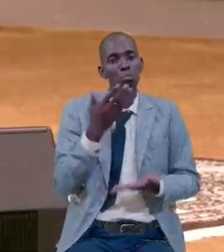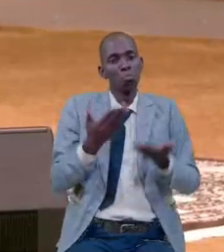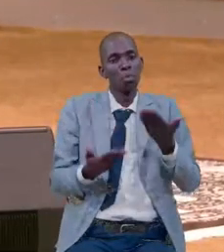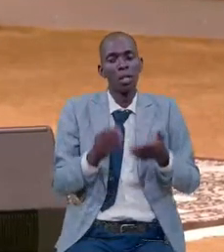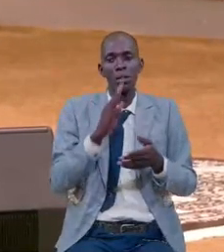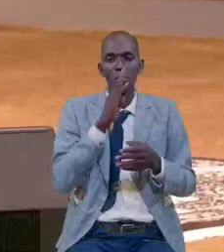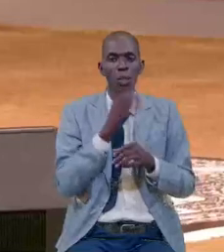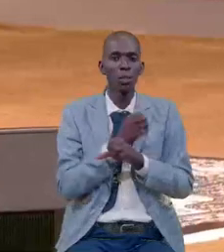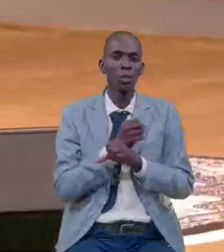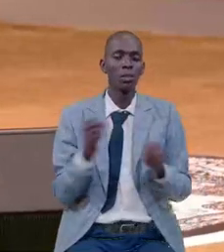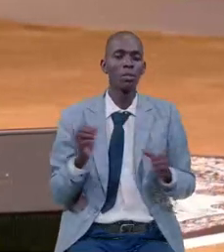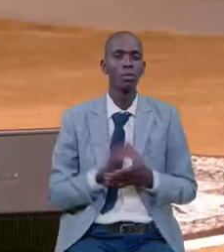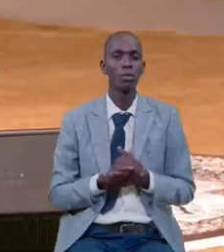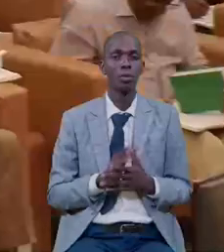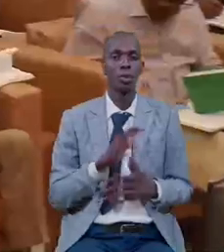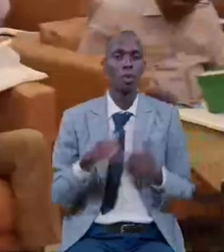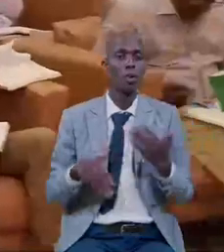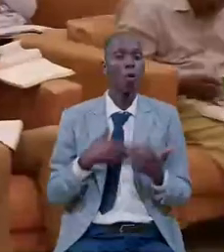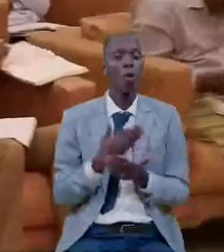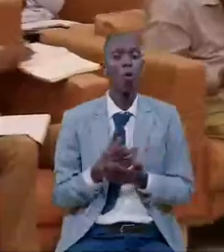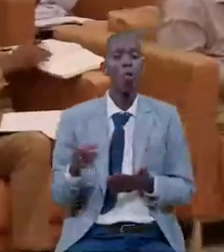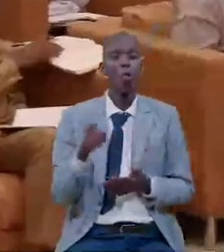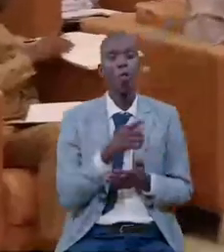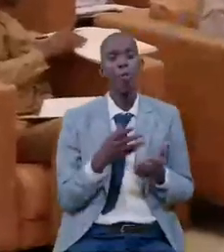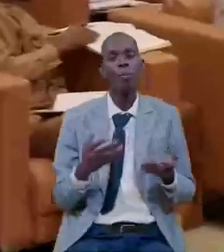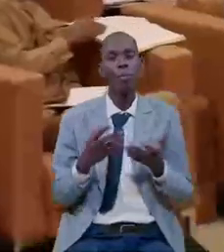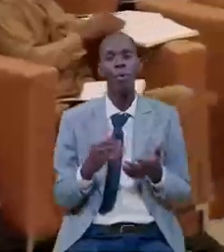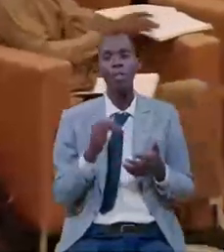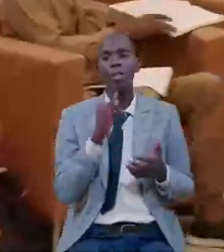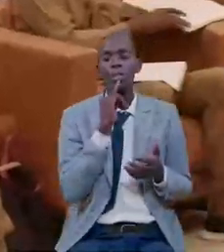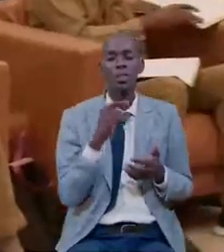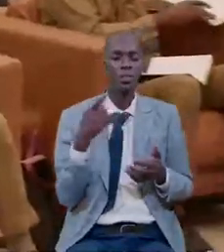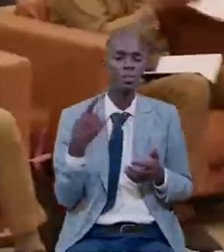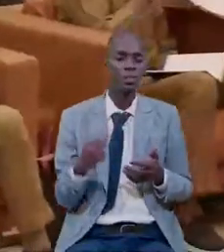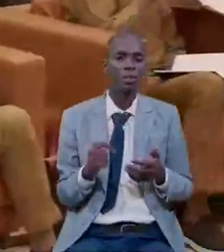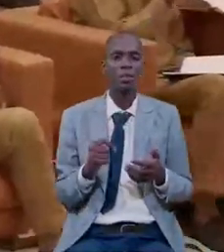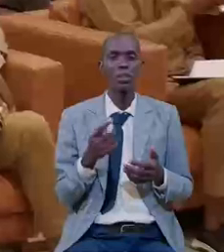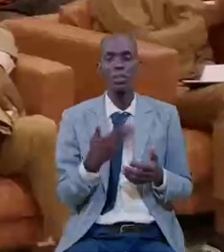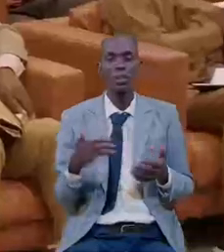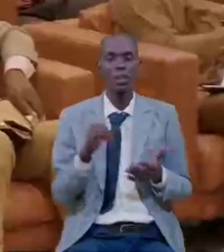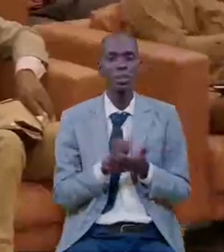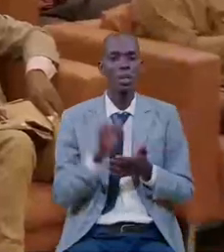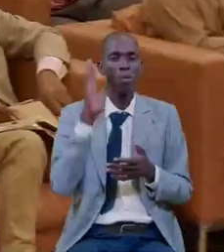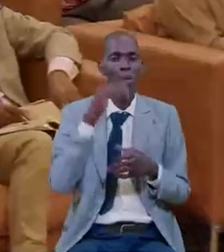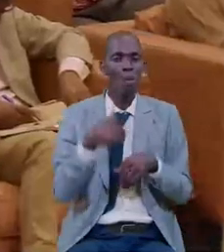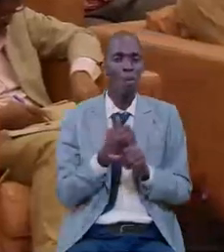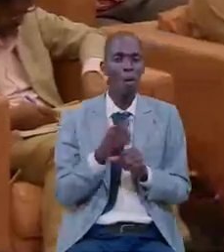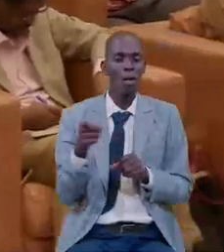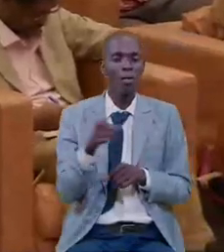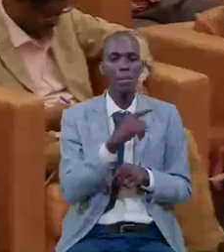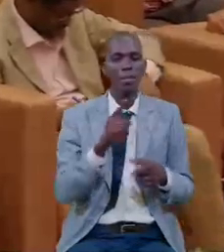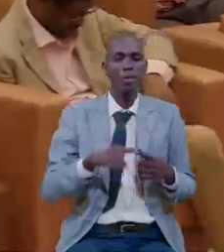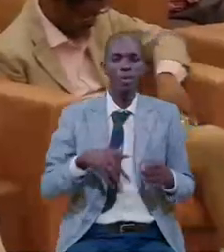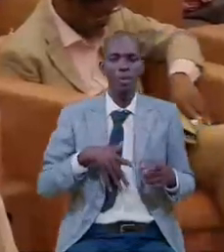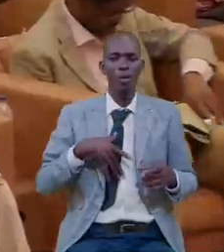sauvés. Ce qu'ils cherchent, c'est le sensationnel, ce qui va les